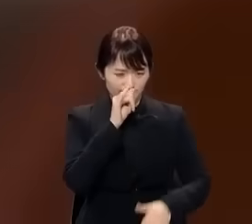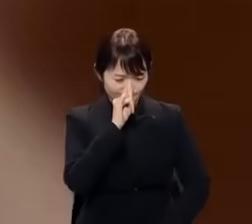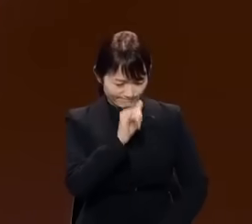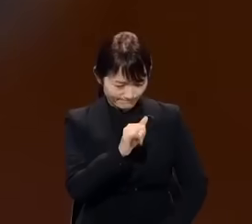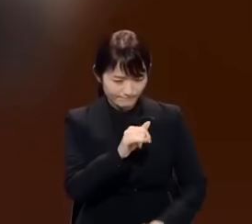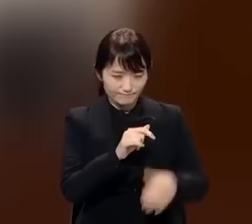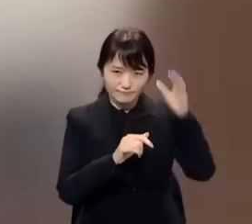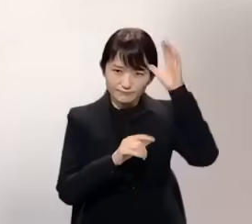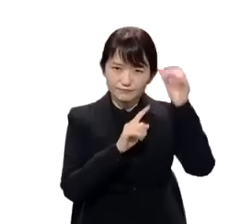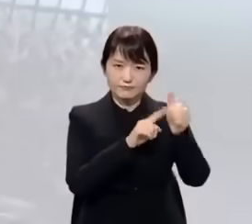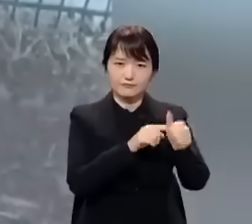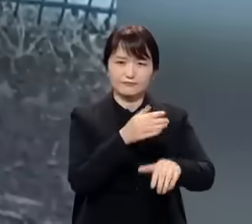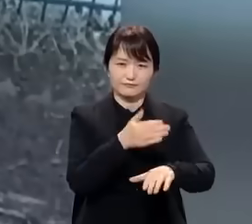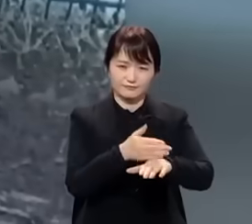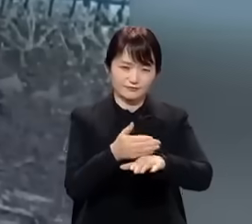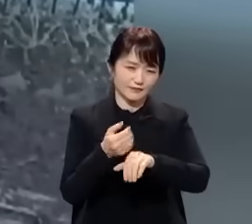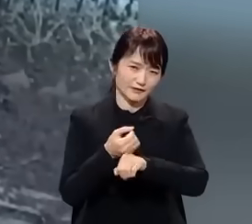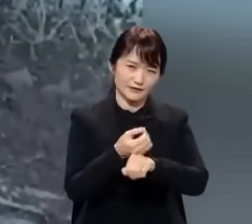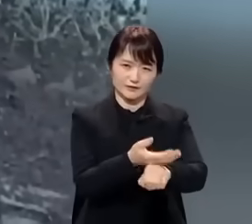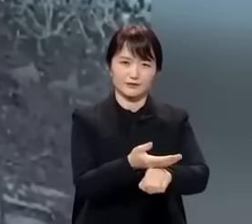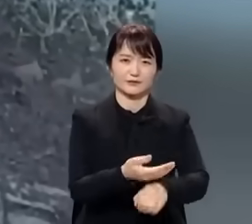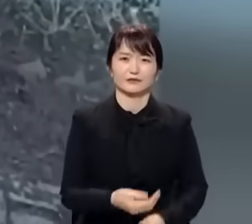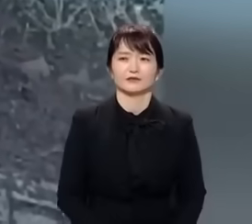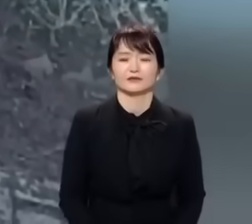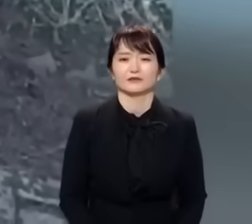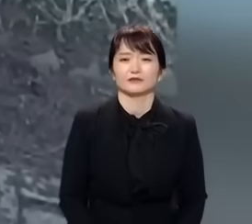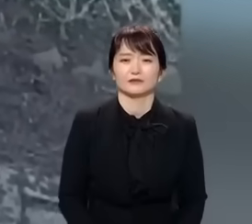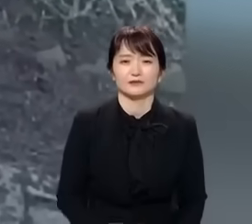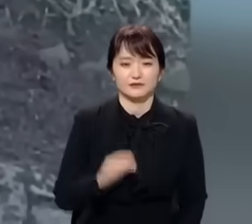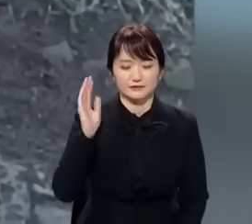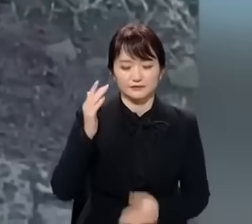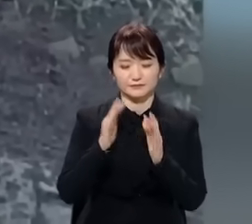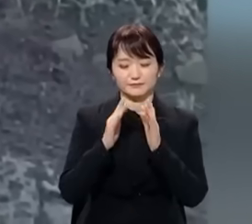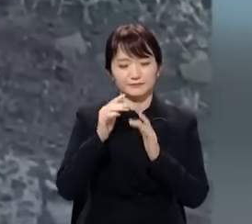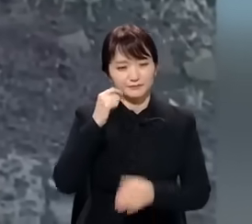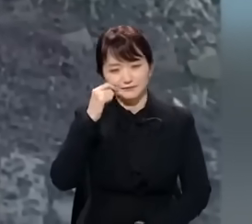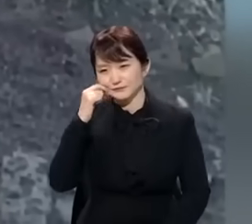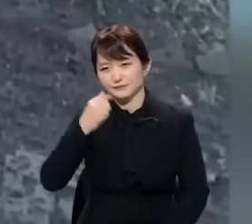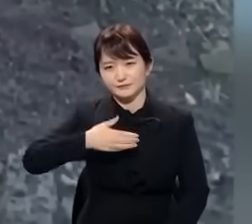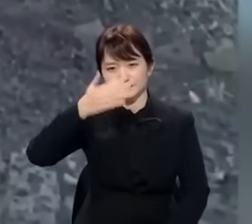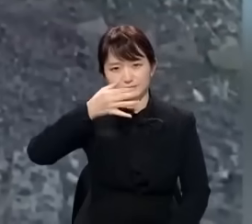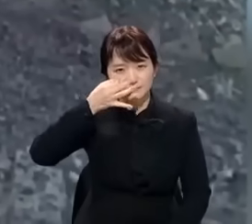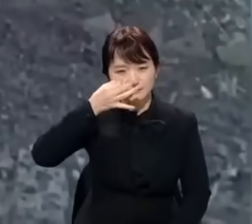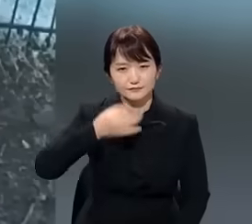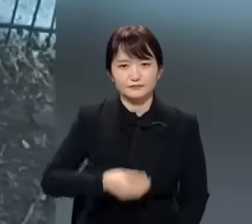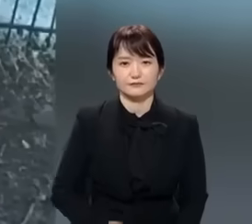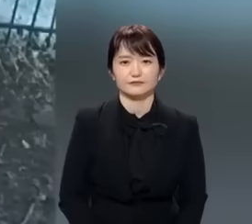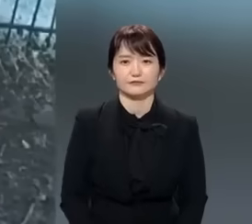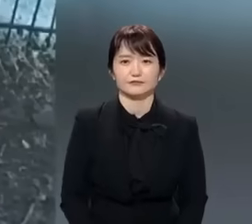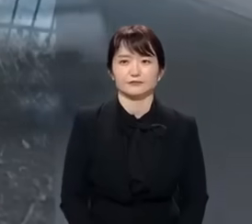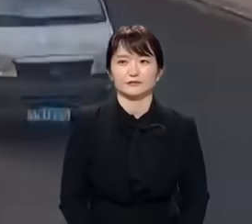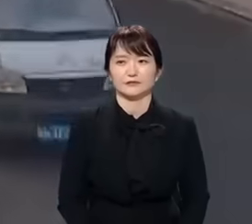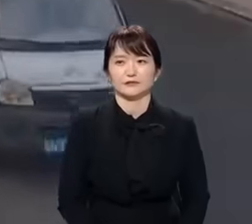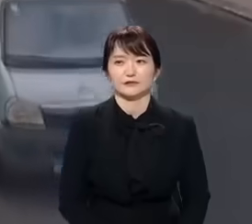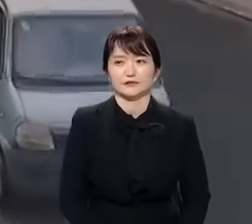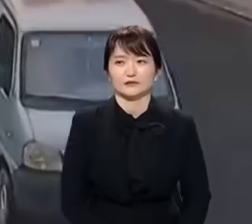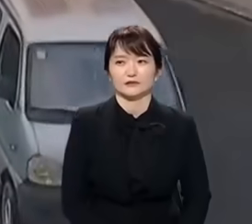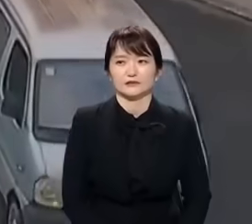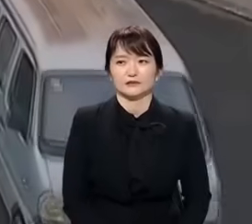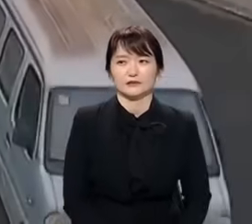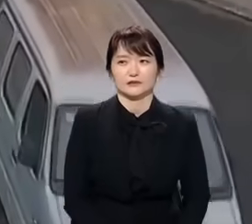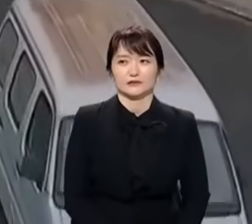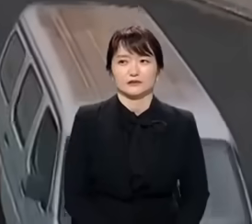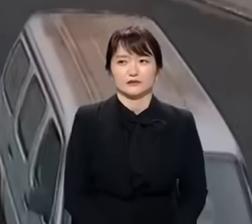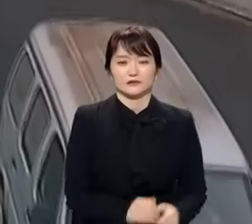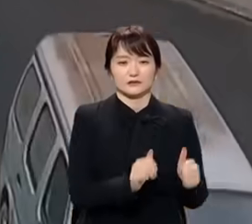영웅이다. 허스키에게 감사함을 전했다고 하네요. 이야, 다음은 최근 온라인에서 화제가 되고 있는 영상 함께 보시죠. 네, 남성이